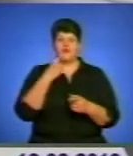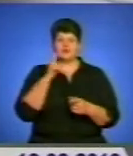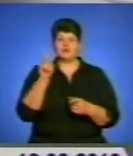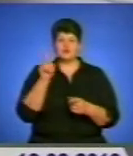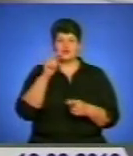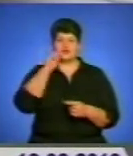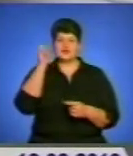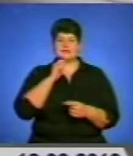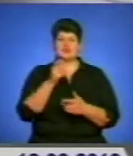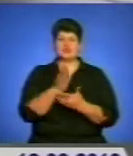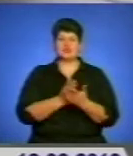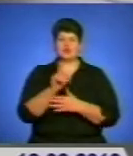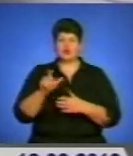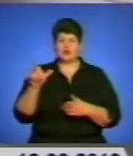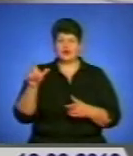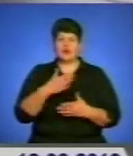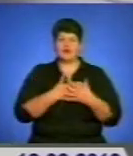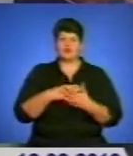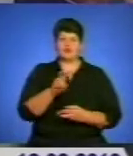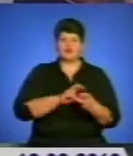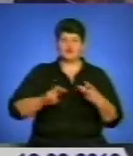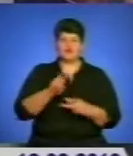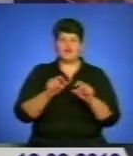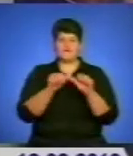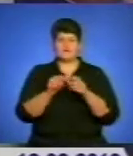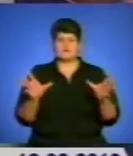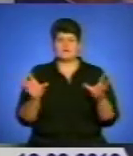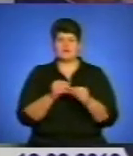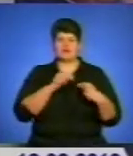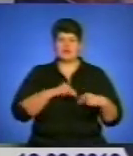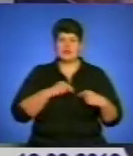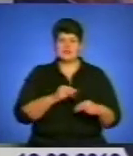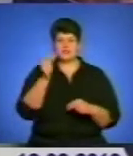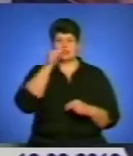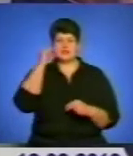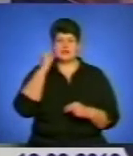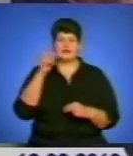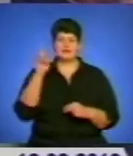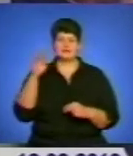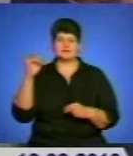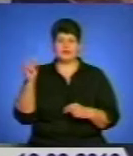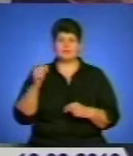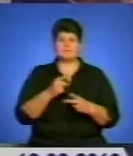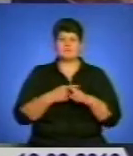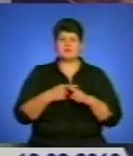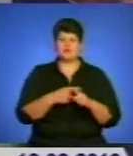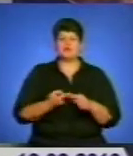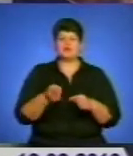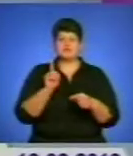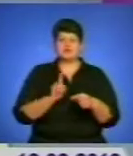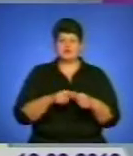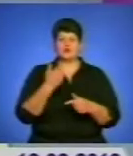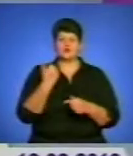українські чиновники активно шукають можливих форм співпраці з Росією, Казахстаном та Білоруссю. Проте це, за його словами,